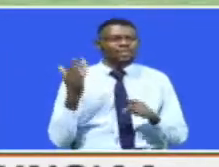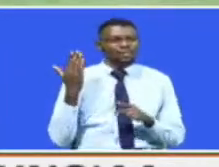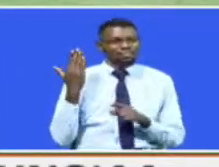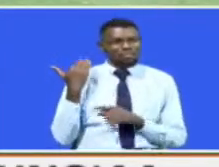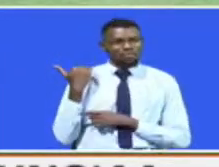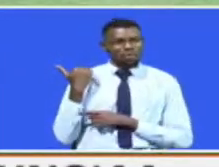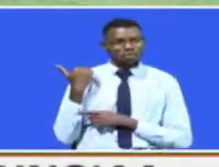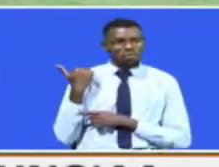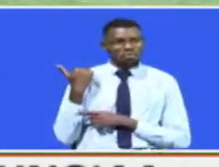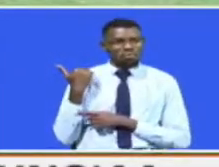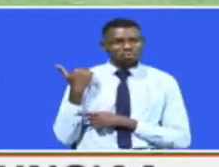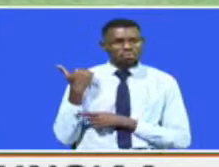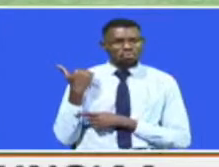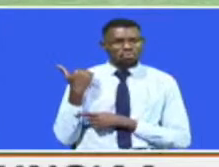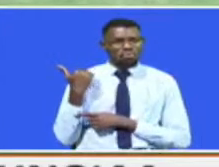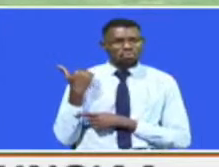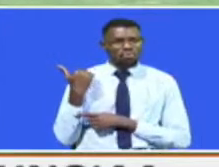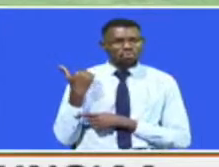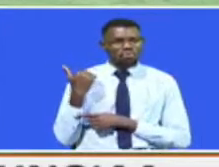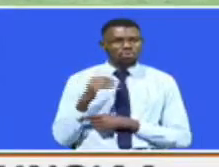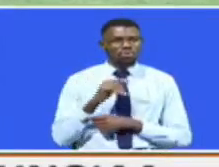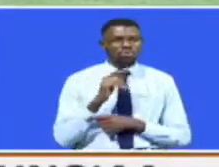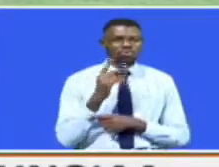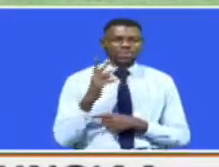kama uhuru